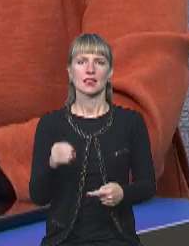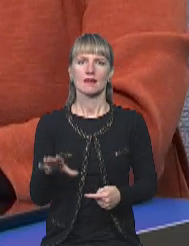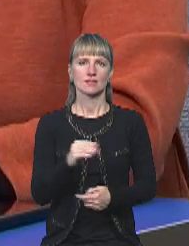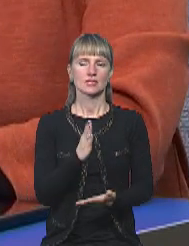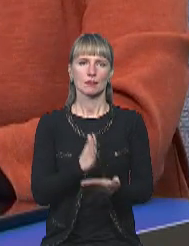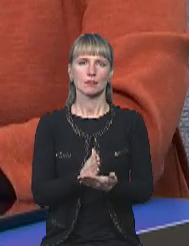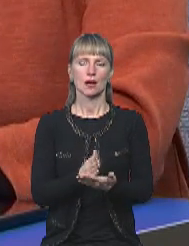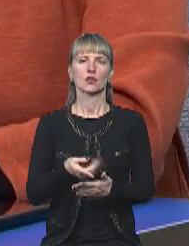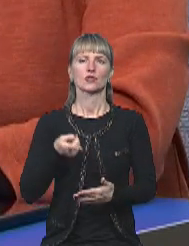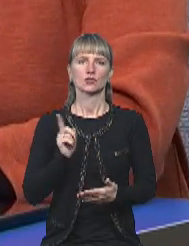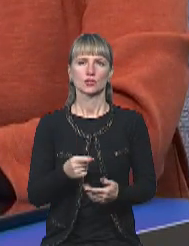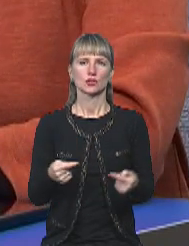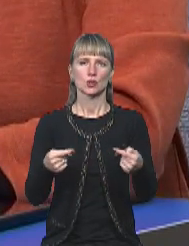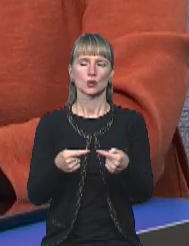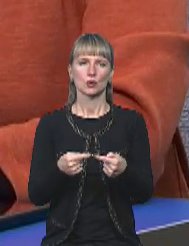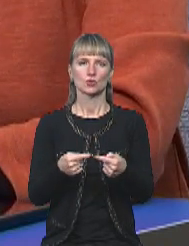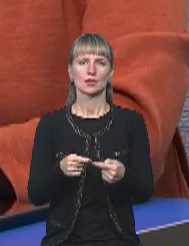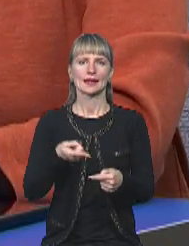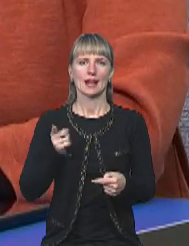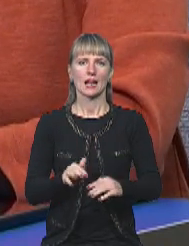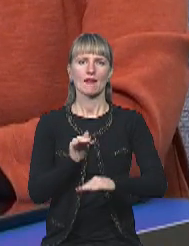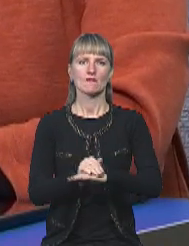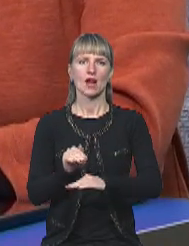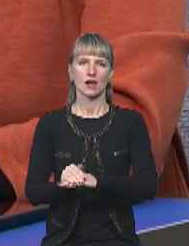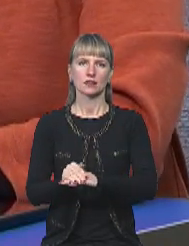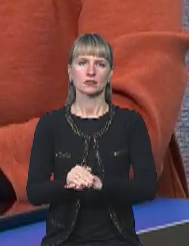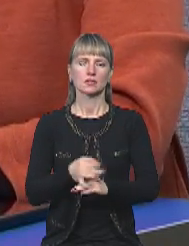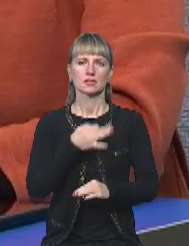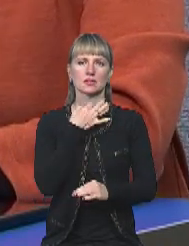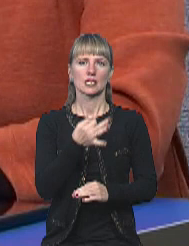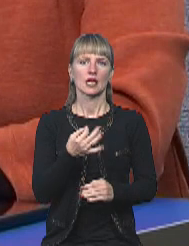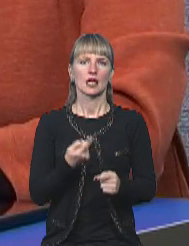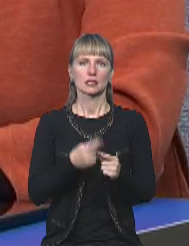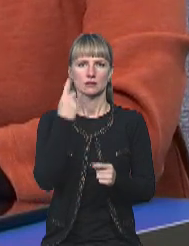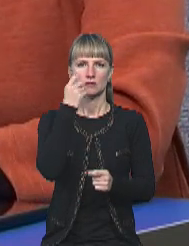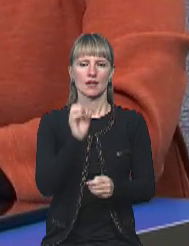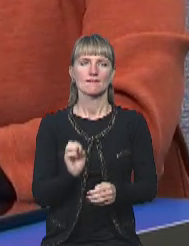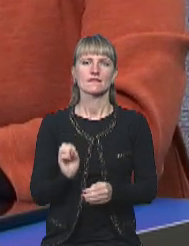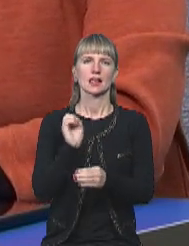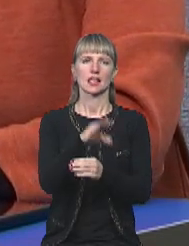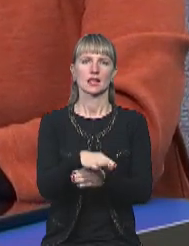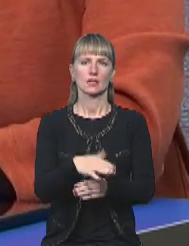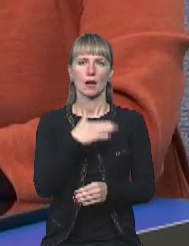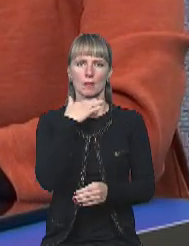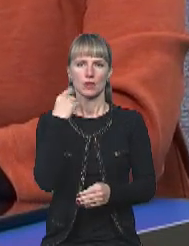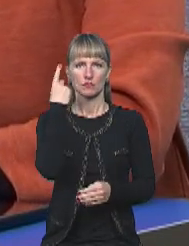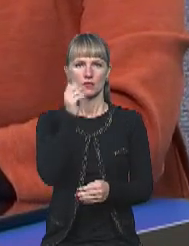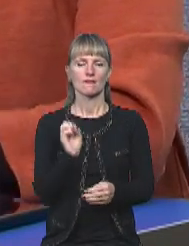мають під собою дійсну аргументацію та реальні факти. Ну, давайте назвемо інформаційними вкидами. Так, саме так воно і є. Є досить багато